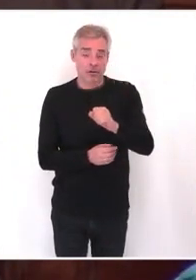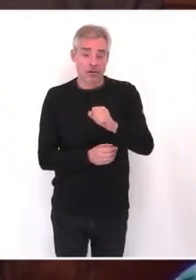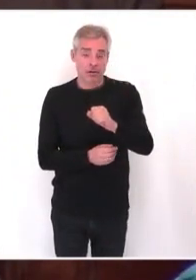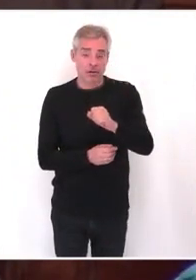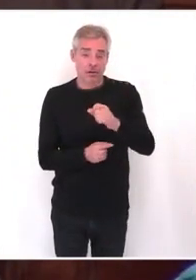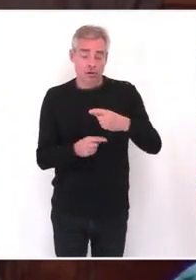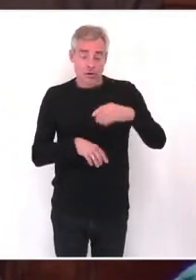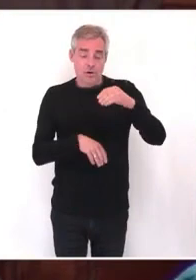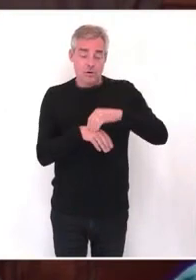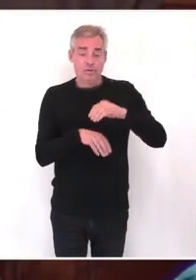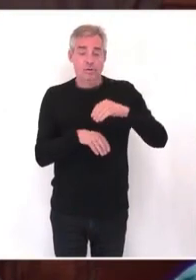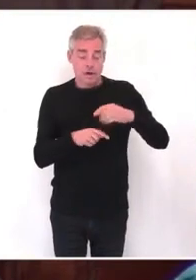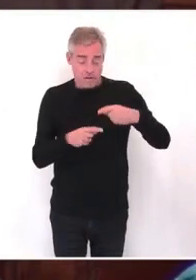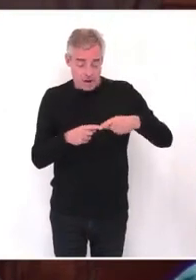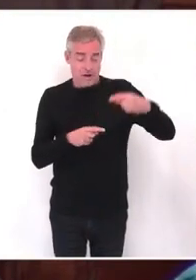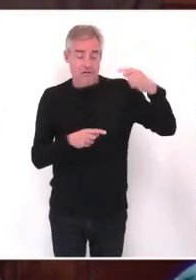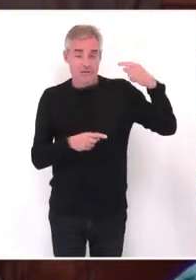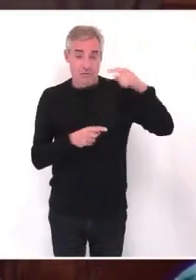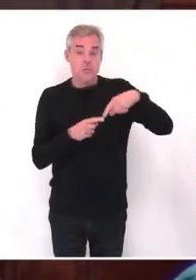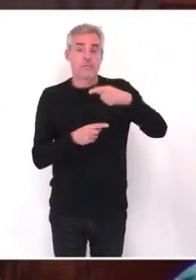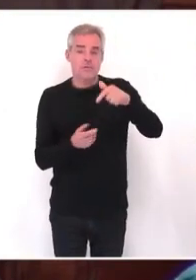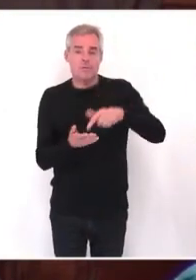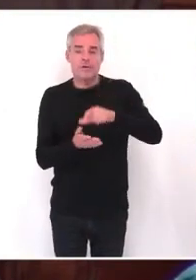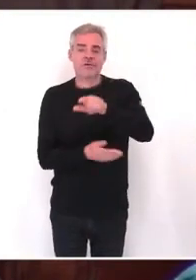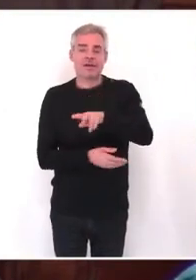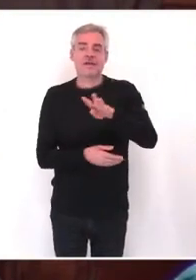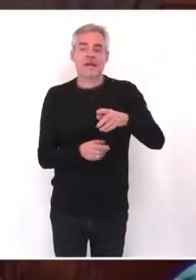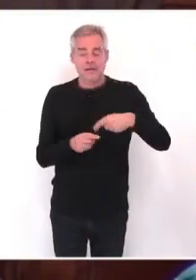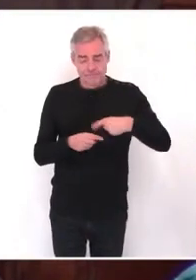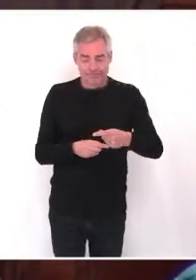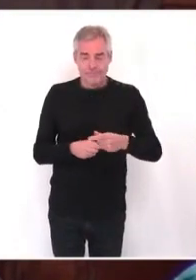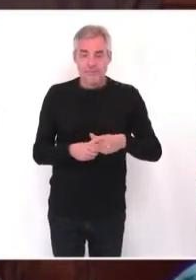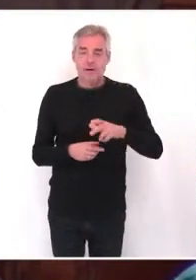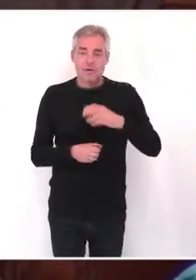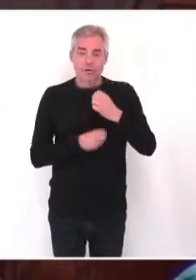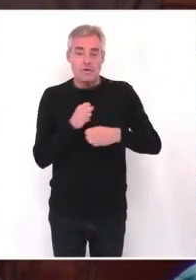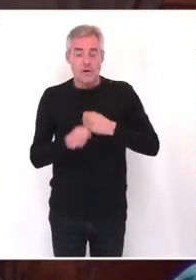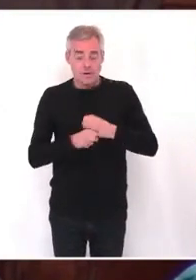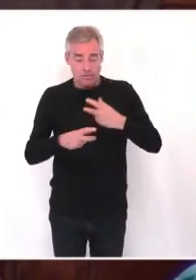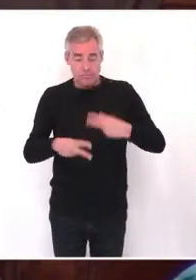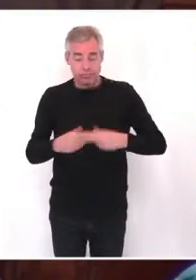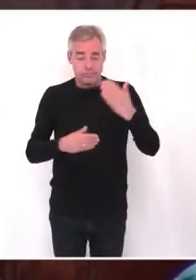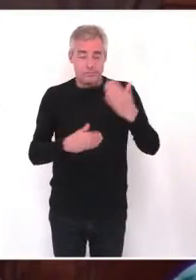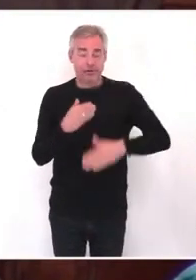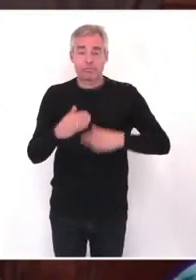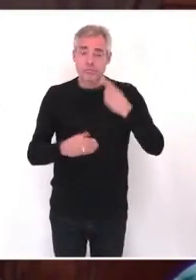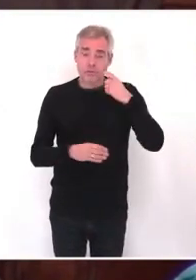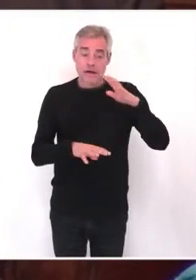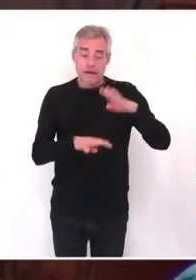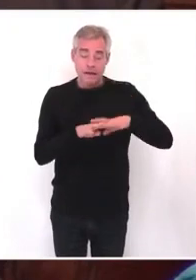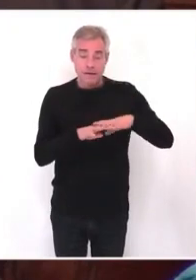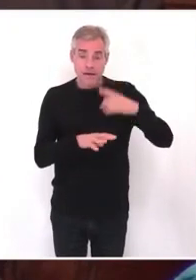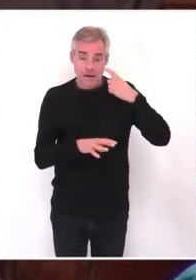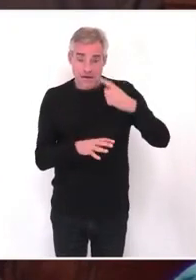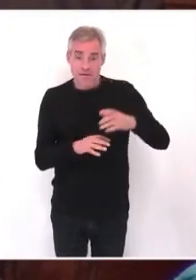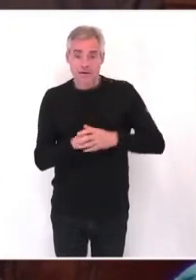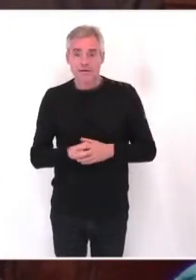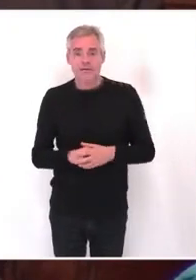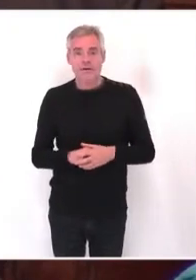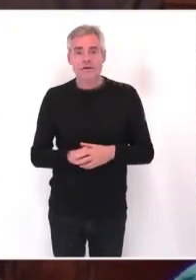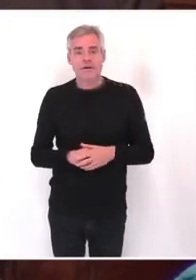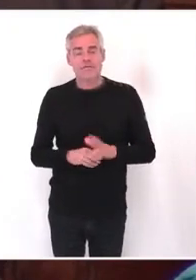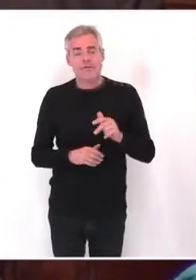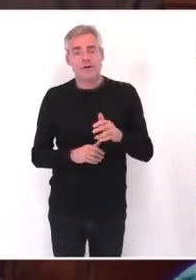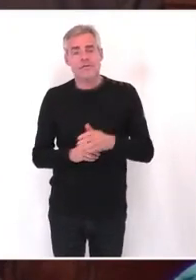au Conseil municipal de décembre, 2024 est véritablement une année charnière pour nos quartiers qui voit également se